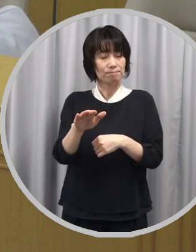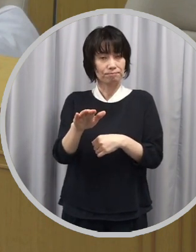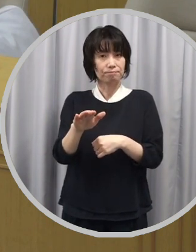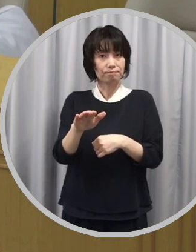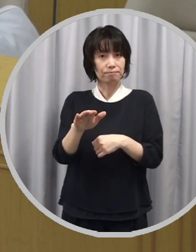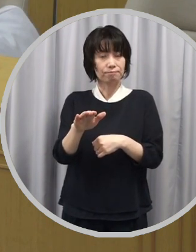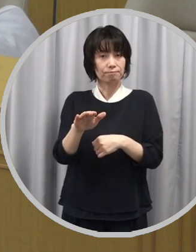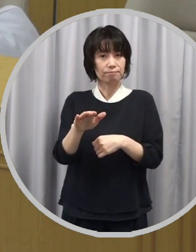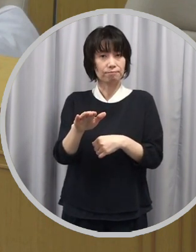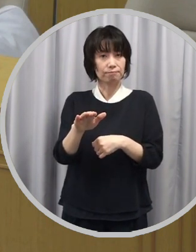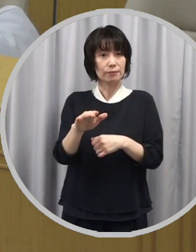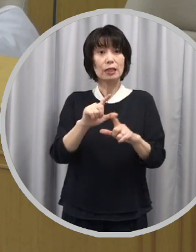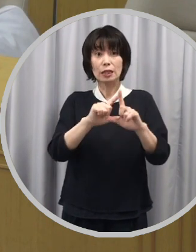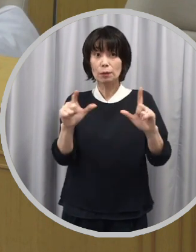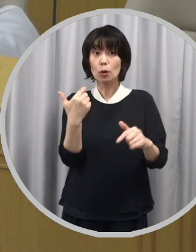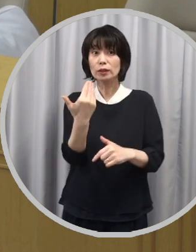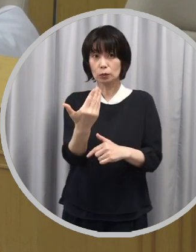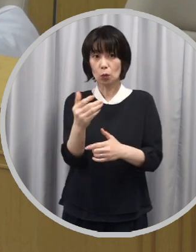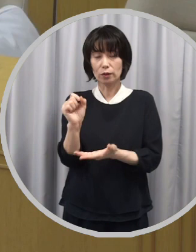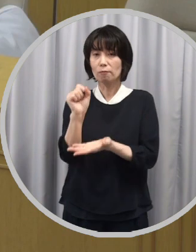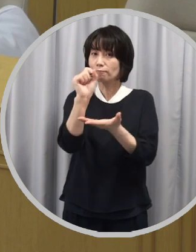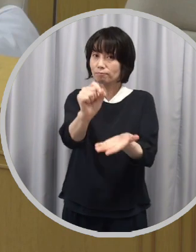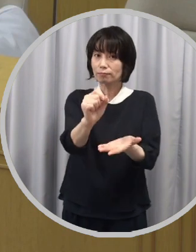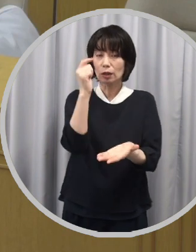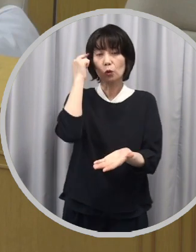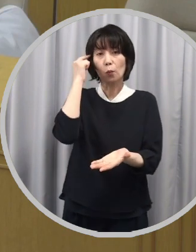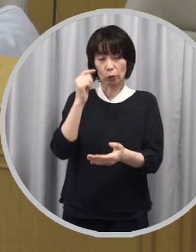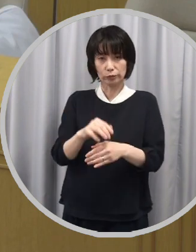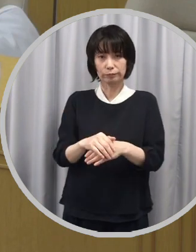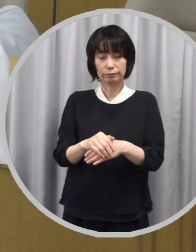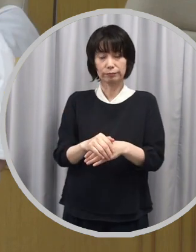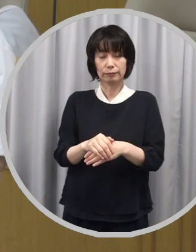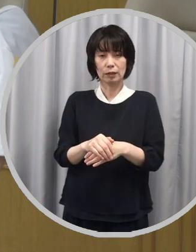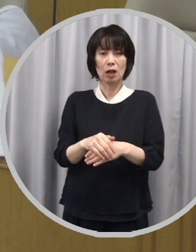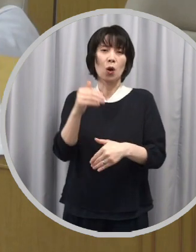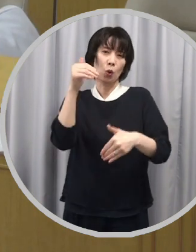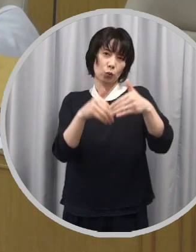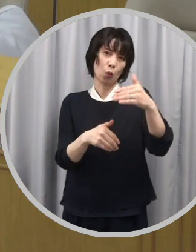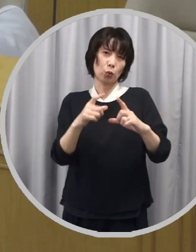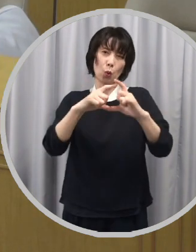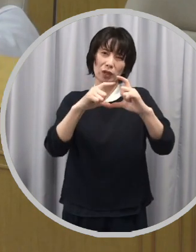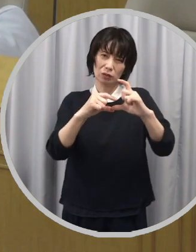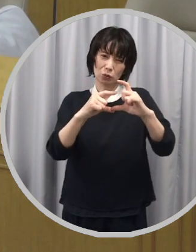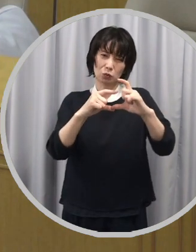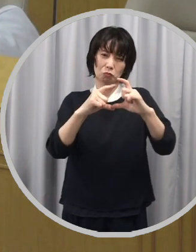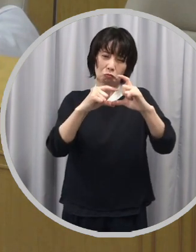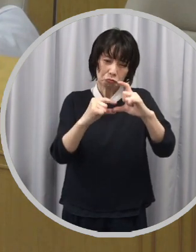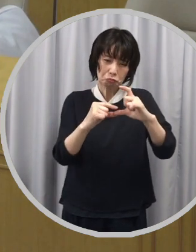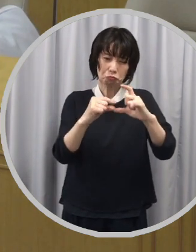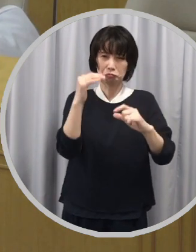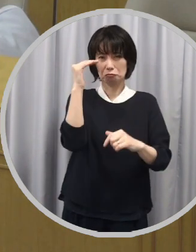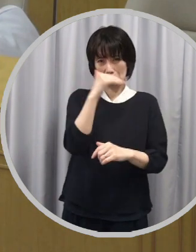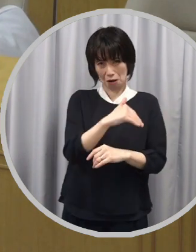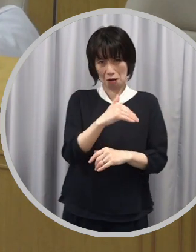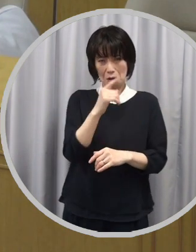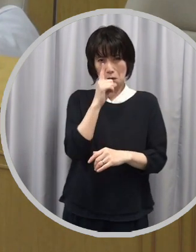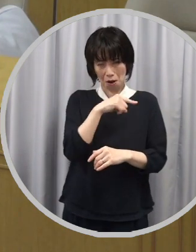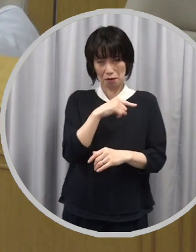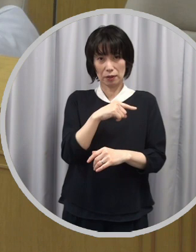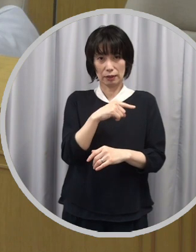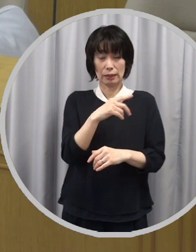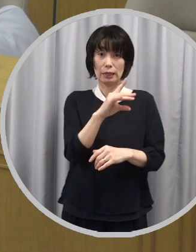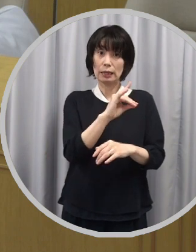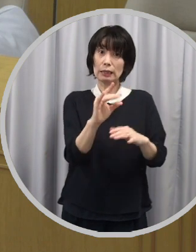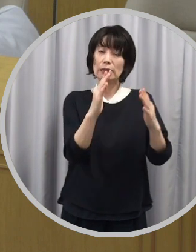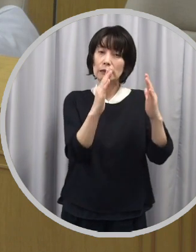後で一般質問でも出るかと思いますが、非常に投票率が悪かったと、この部分については議会もまた